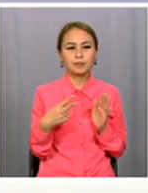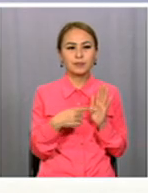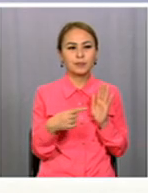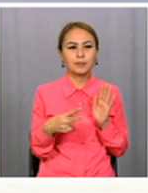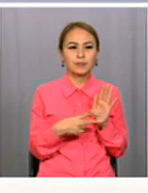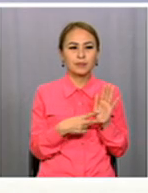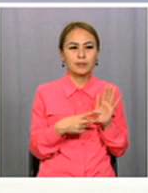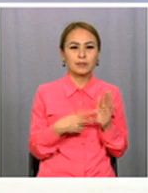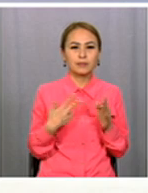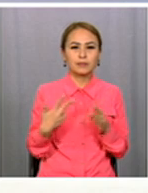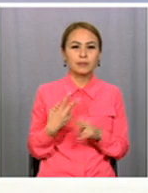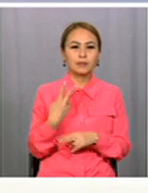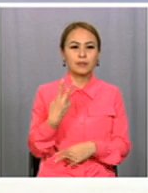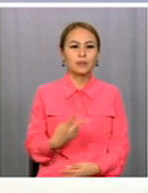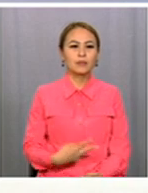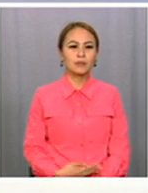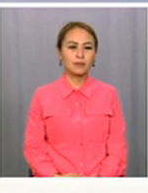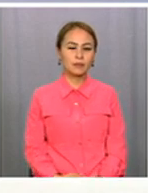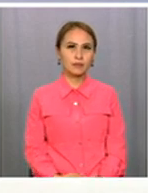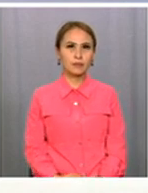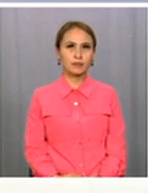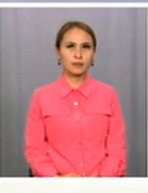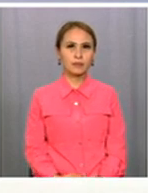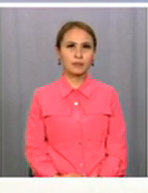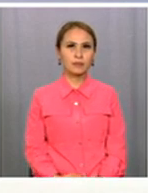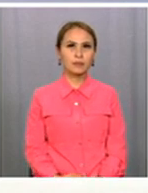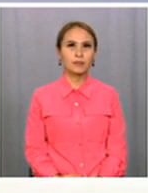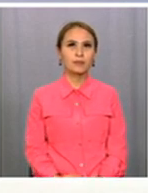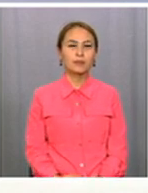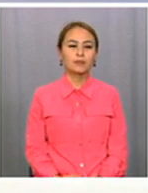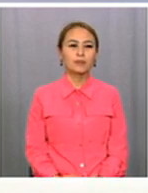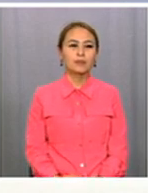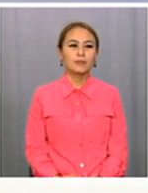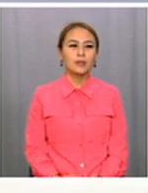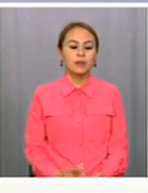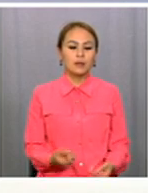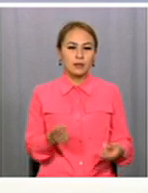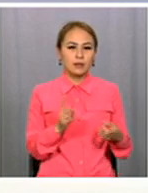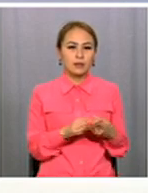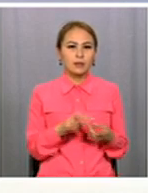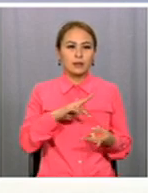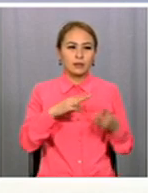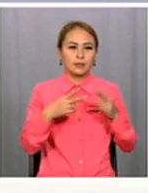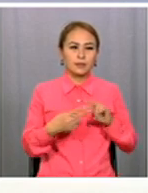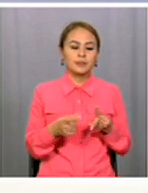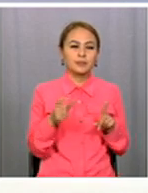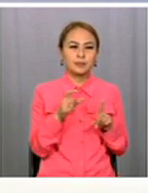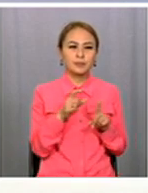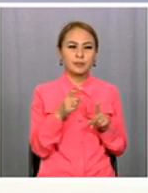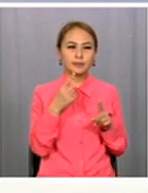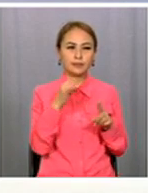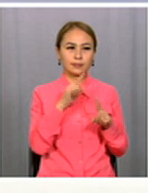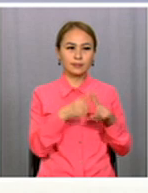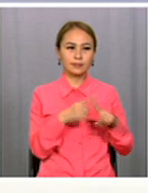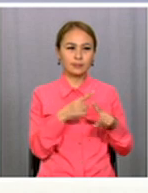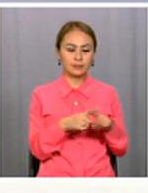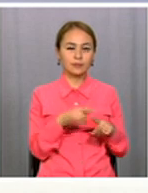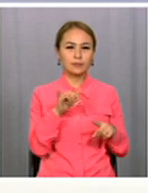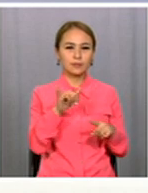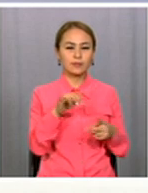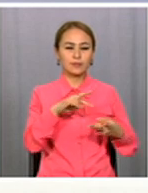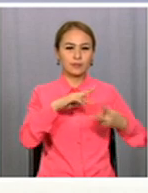бұл минус 7,3-тен 2-ге тең. Яғни, тәуелсіз айнымалы X-тің минус 12 мәніне